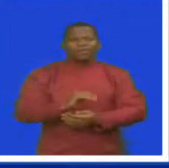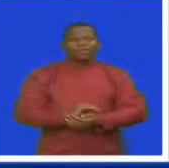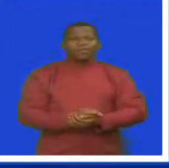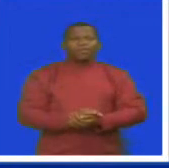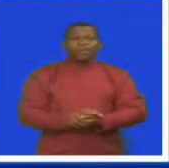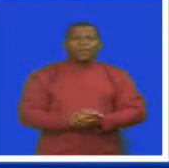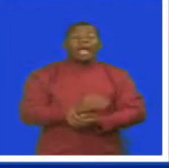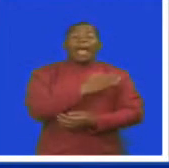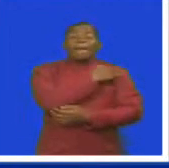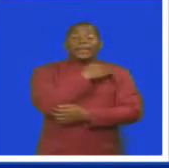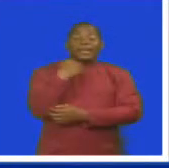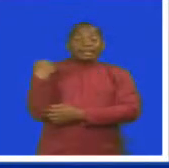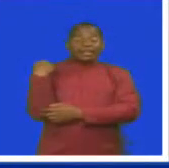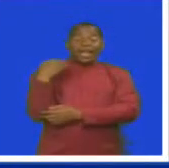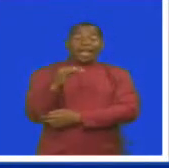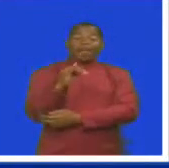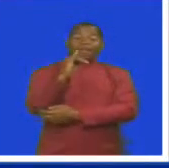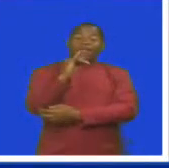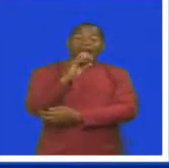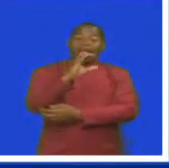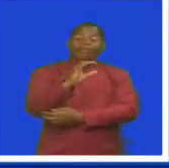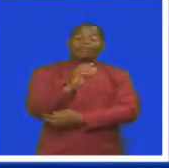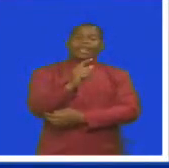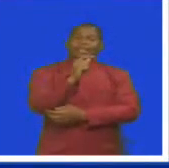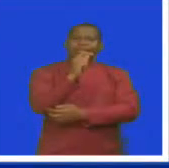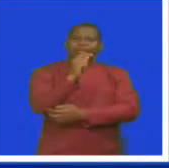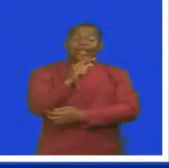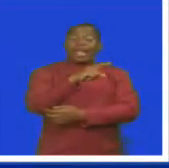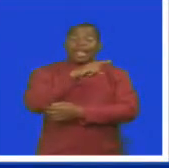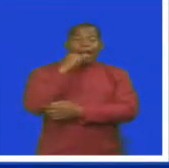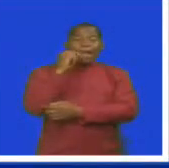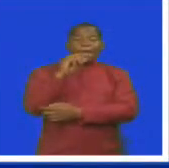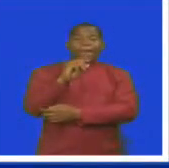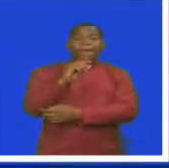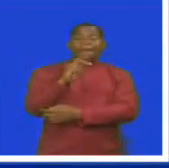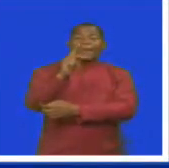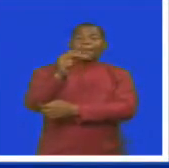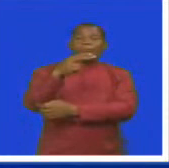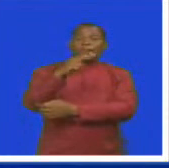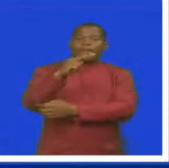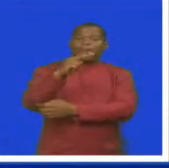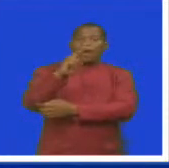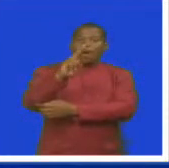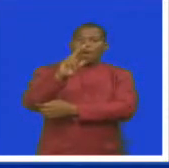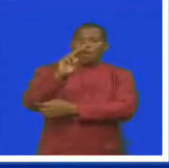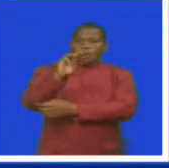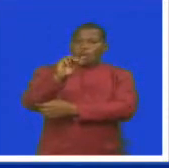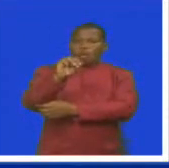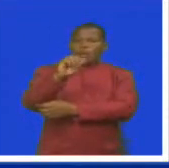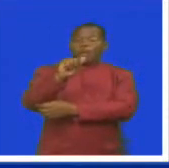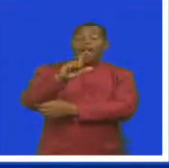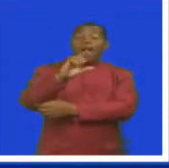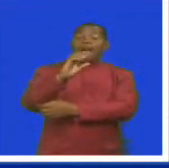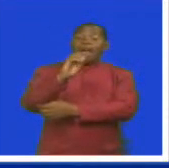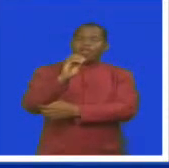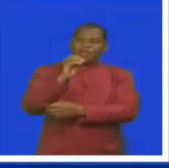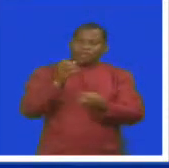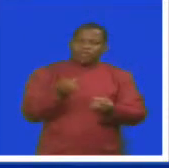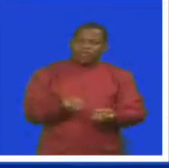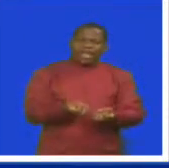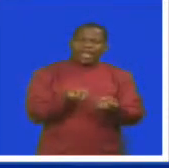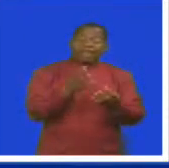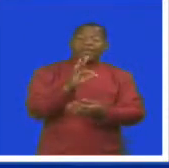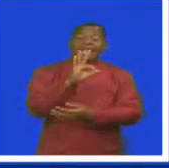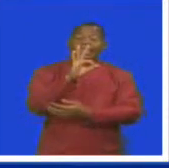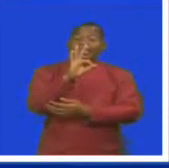Khumalo sonikele libandla lilawula tekuchumana lapha eVeni iEswatini Communications Commission tinsaya letintsathu lokufaya ikhathi